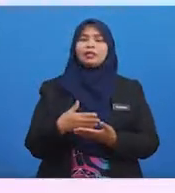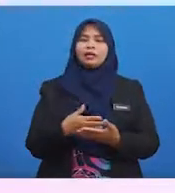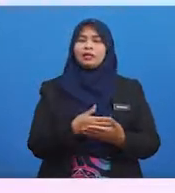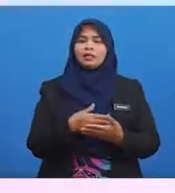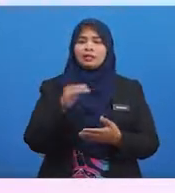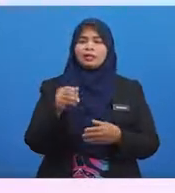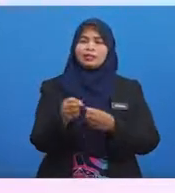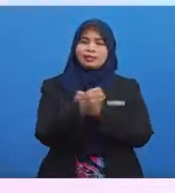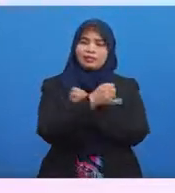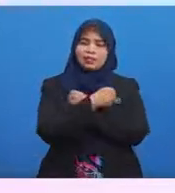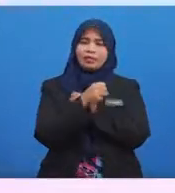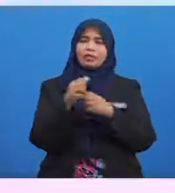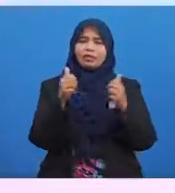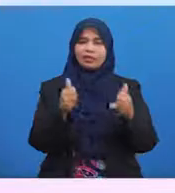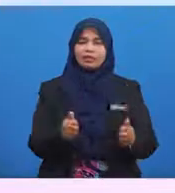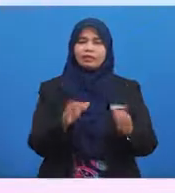keluarga